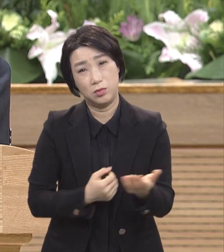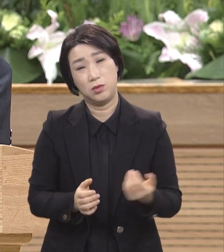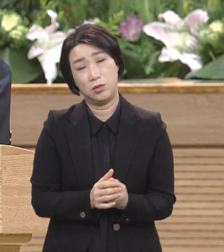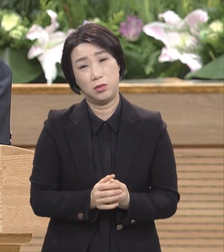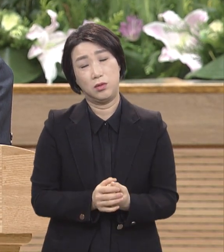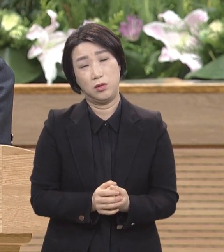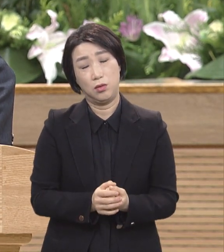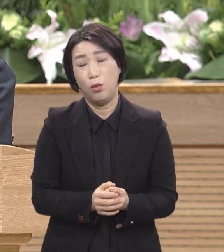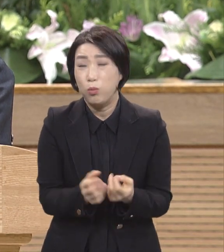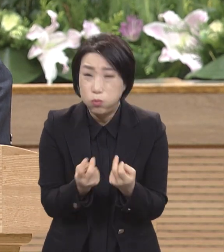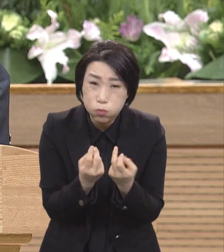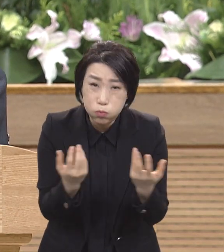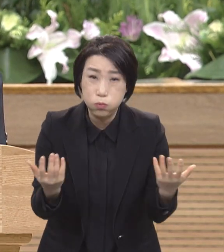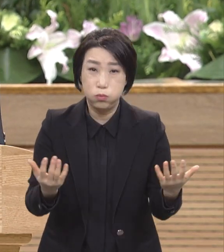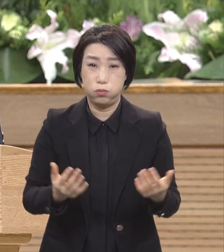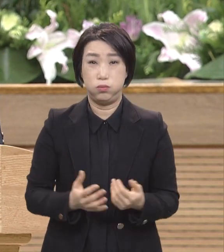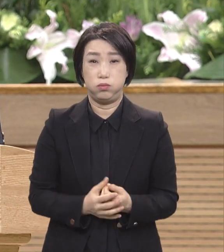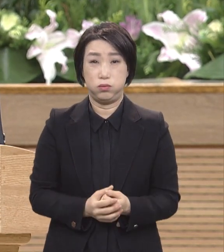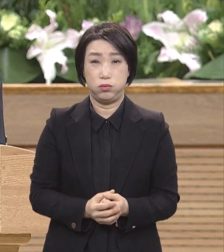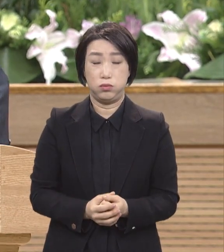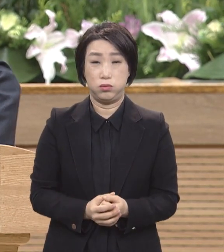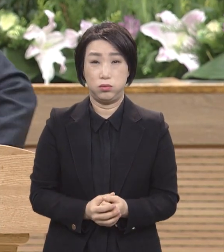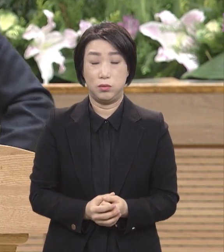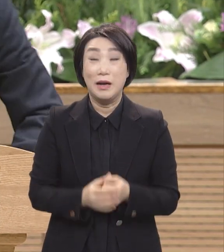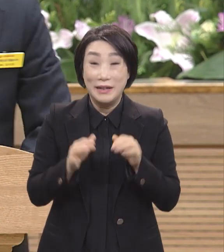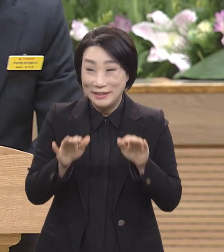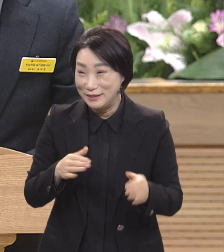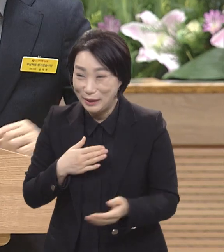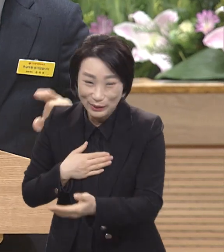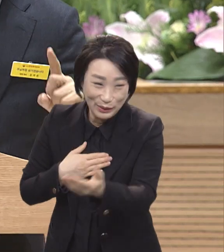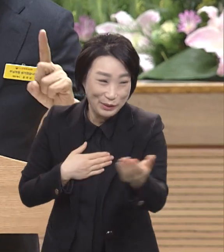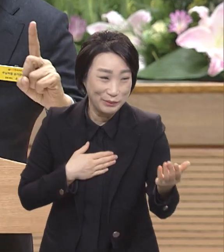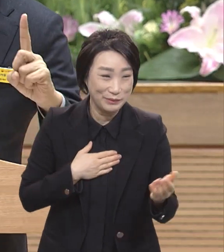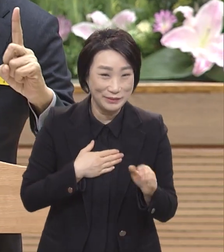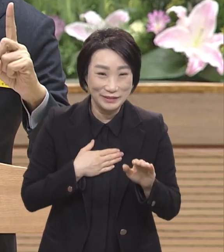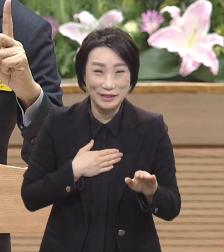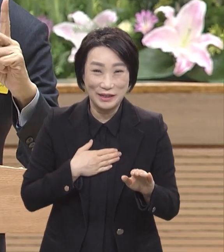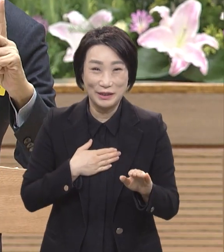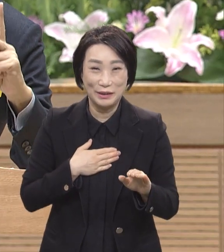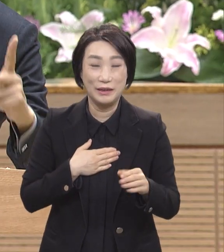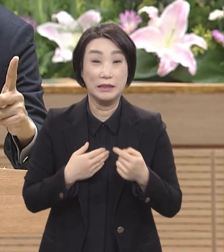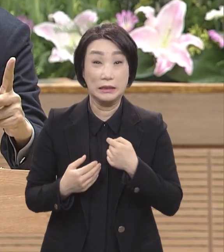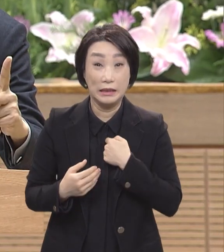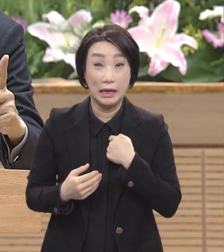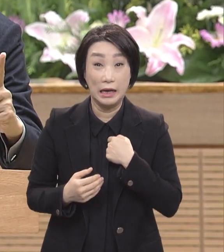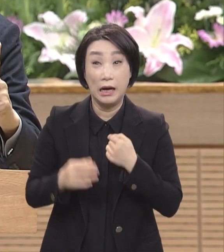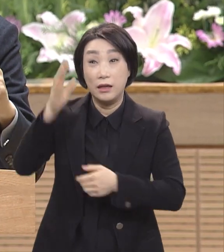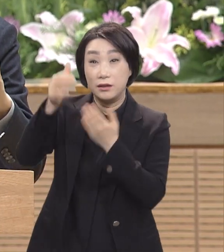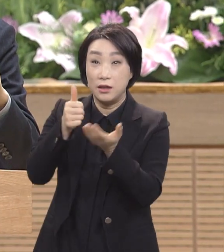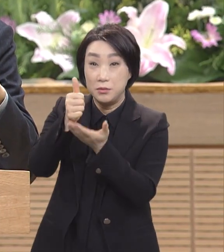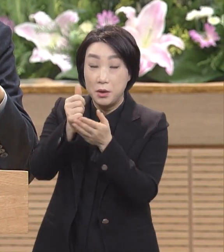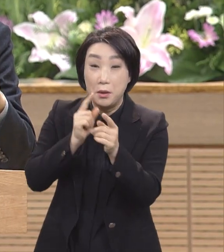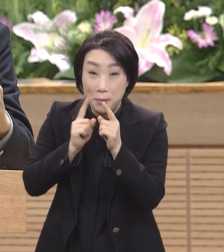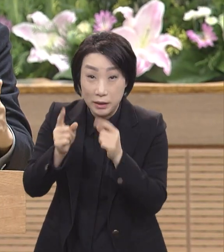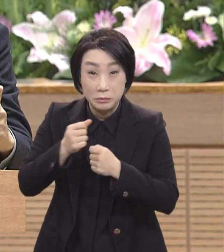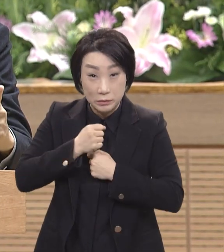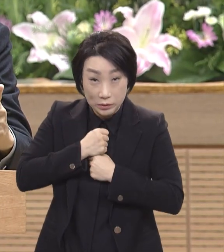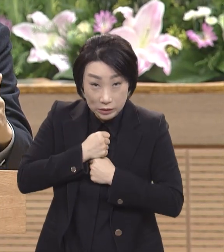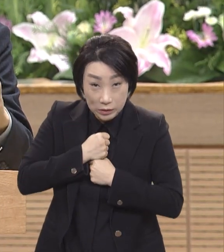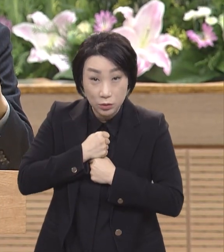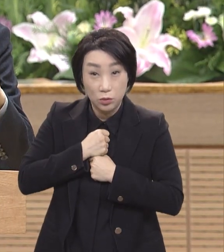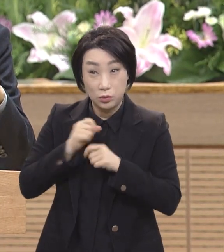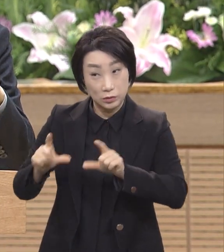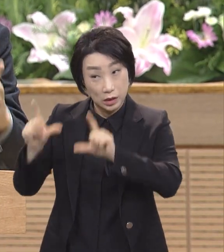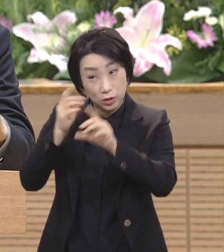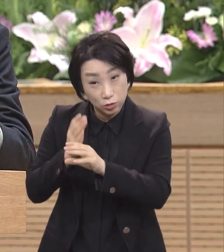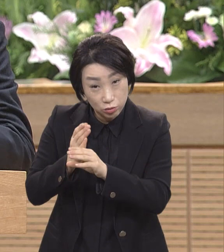응? 뭐 대책 없어. 근데 여러분들은 내가 하나님 말씀을